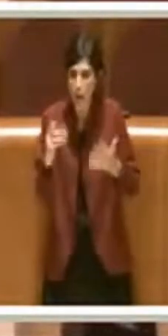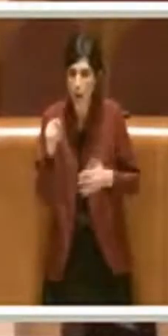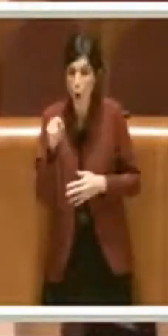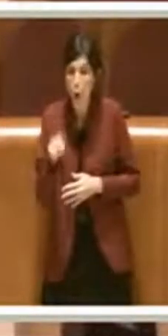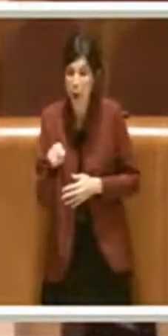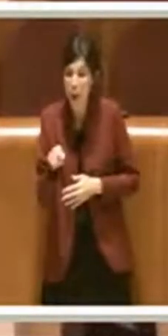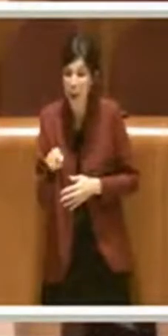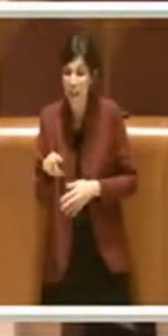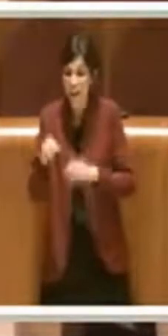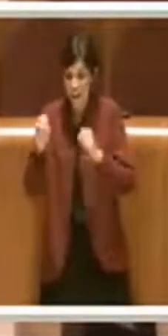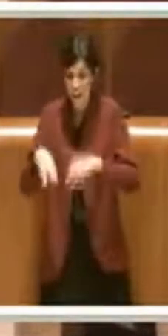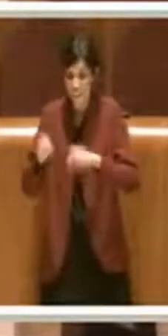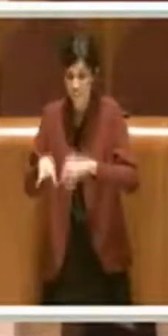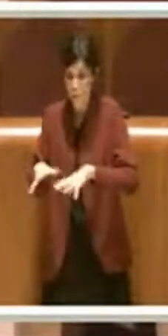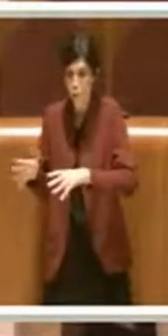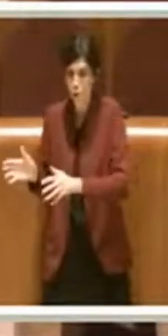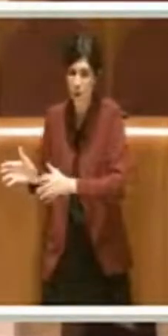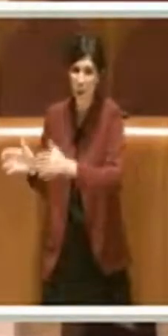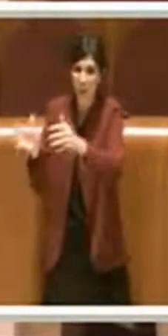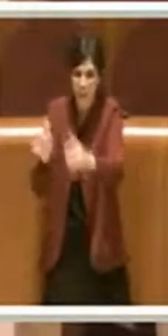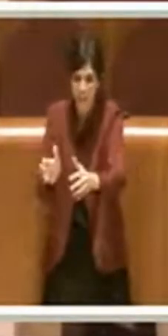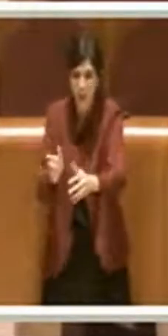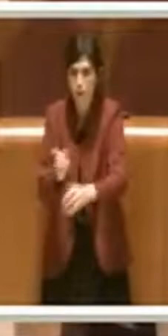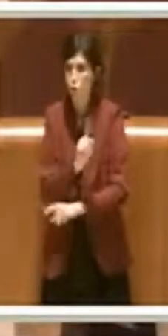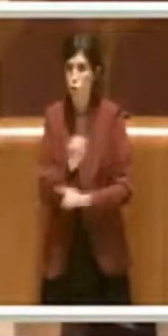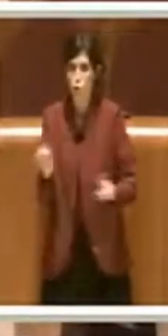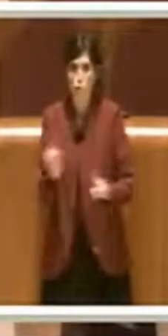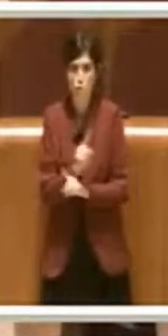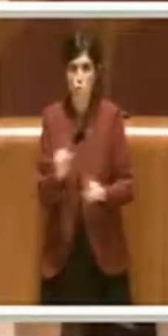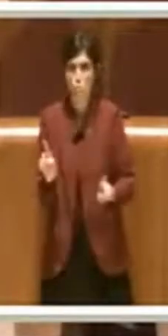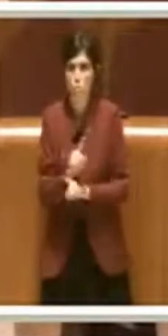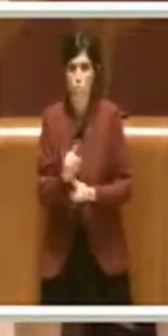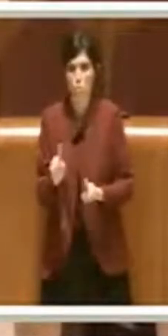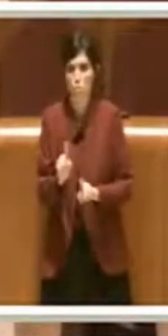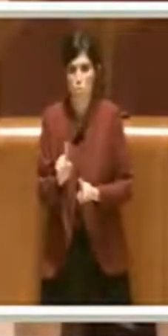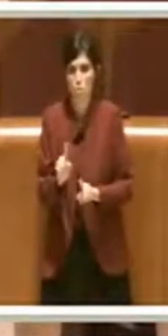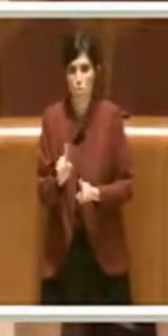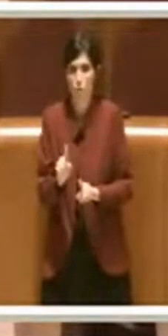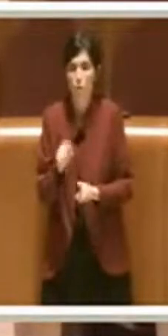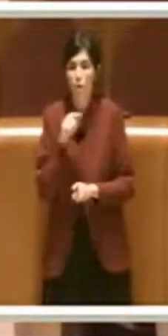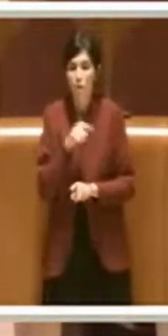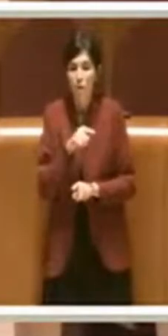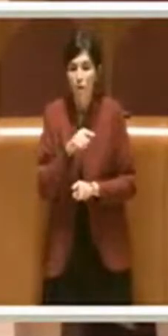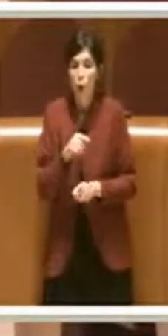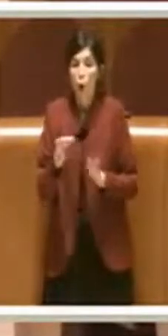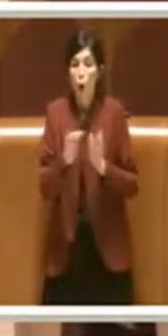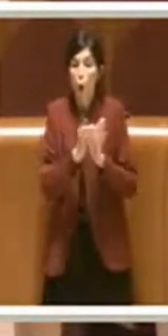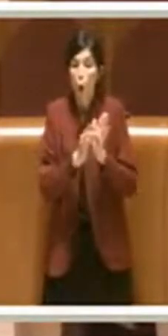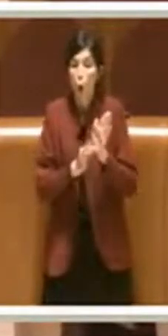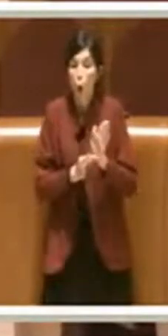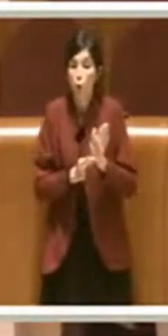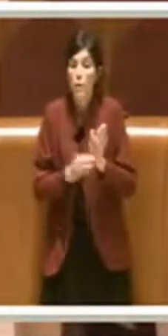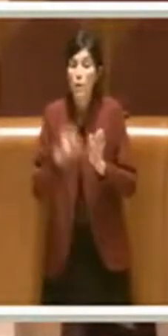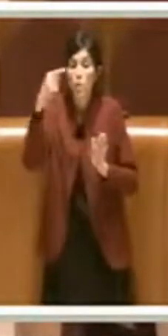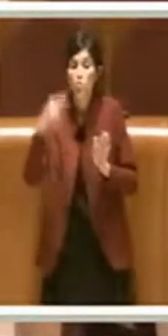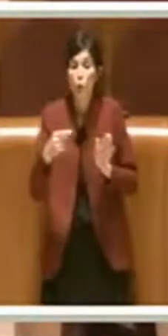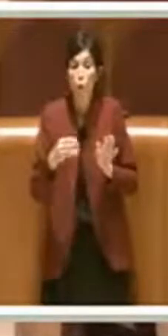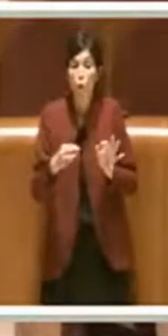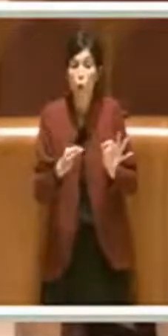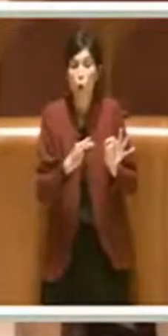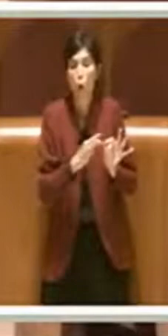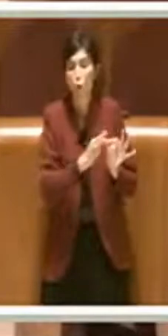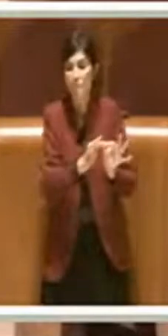verranno portati i rifiuti. E siccome o si condividono gli ordini del giorno oppure io non